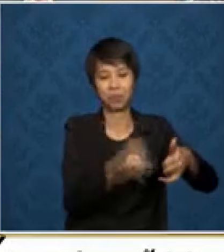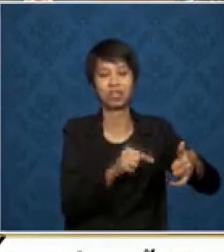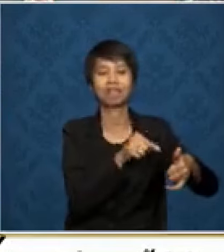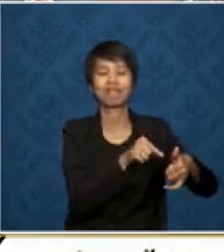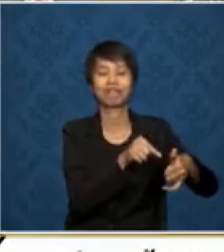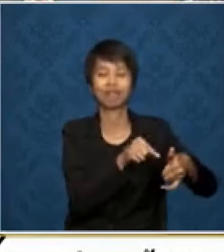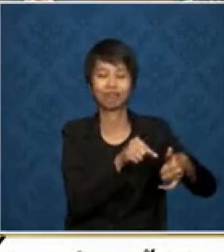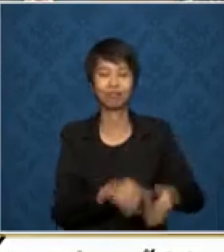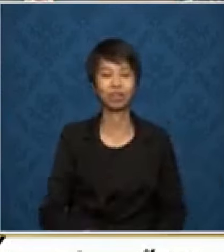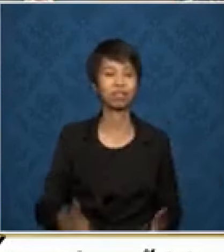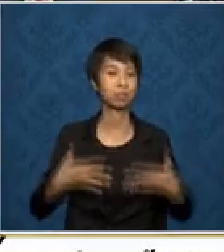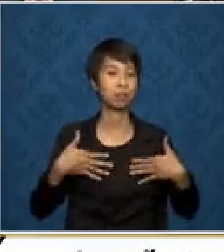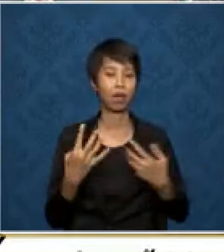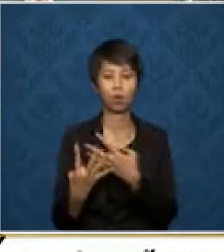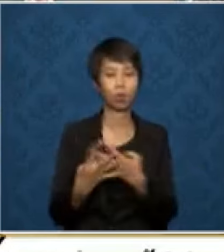ตัว